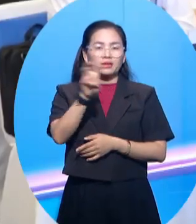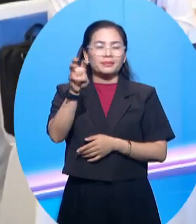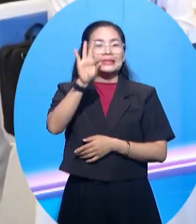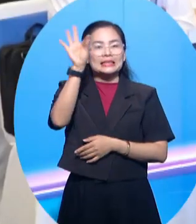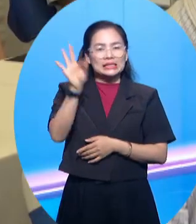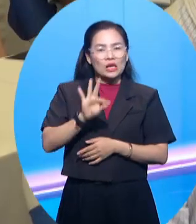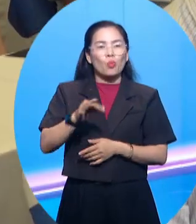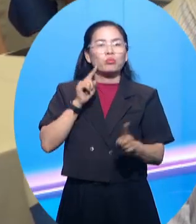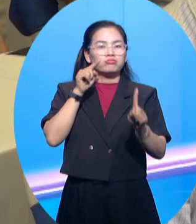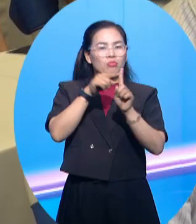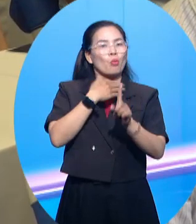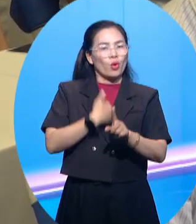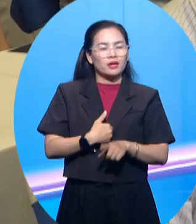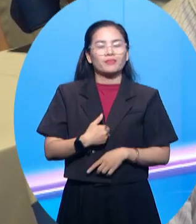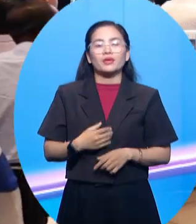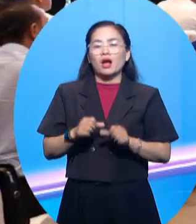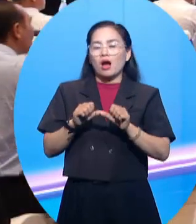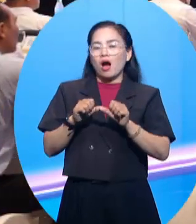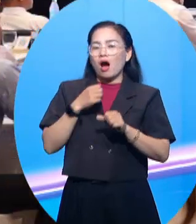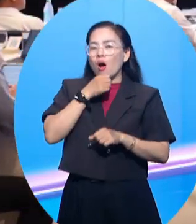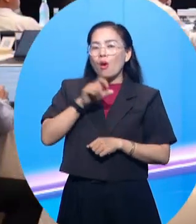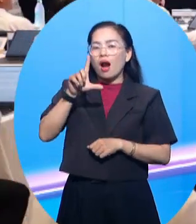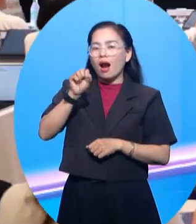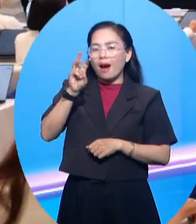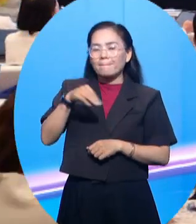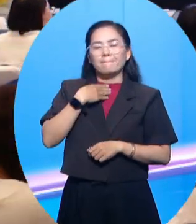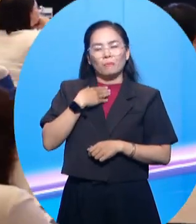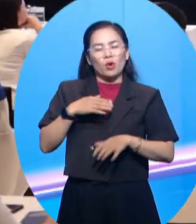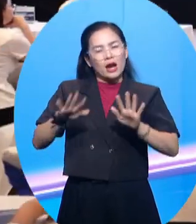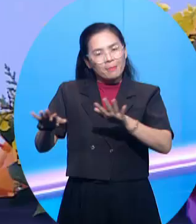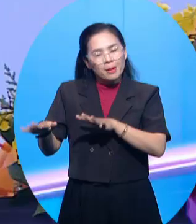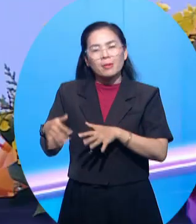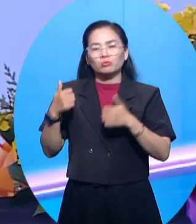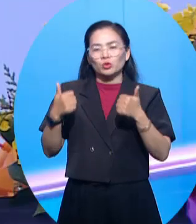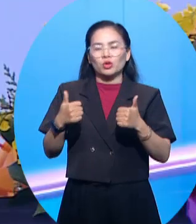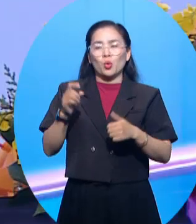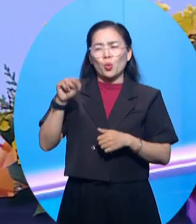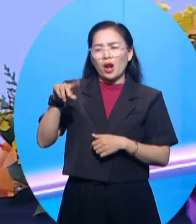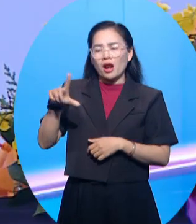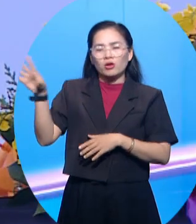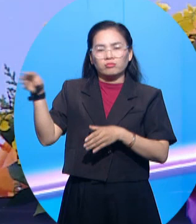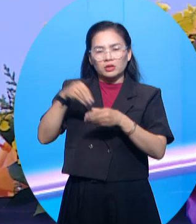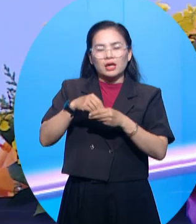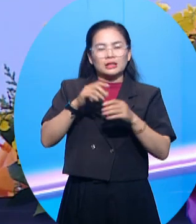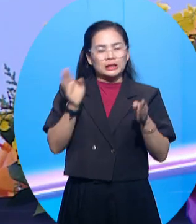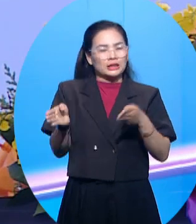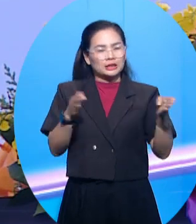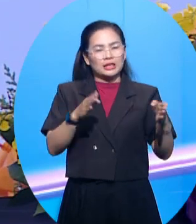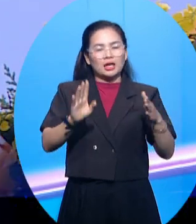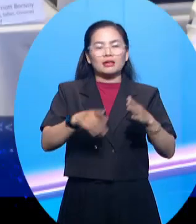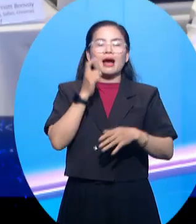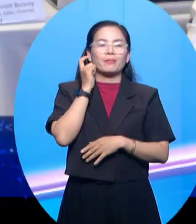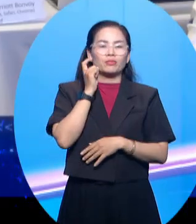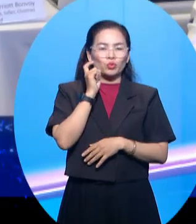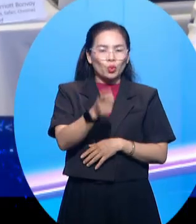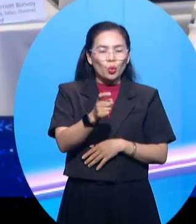EVN joba Đinh Quốc Lâm cho biết đơn vị sẽ tiếp tục giữ vững xả xuất chủ động Ngô nhiên liệu để đạ bảo các tổ máy luôn sẵn sàng đáp ứng huy động của